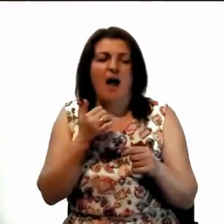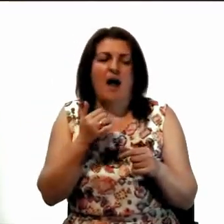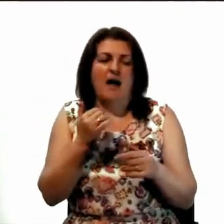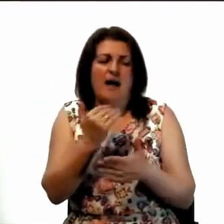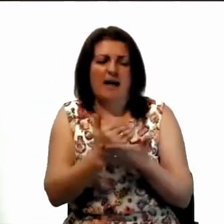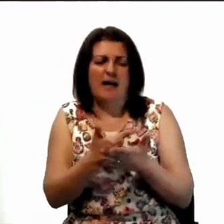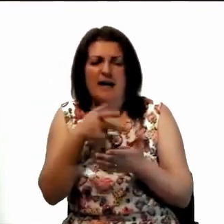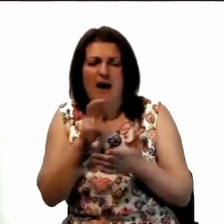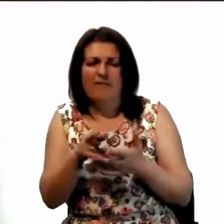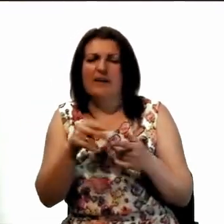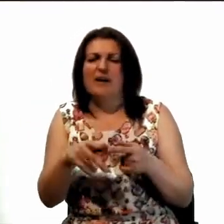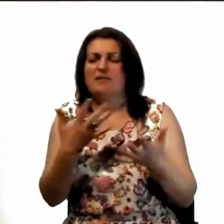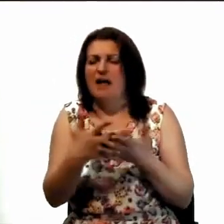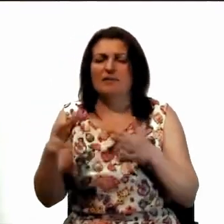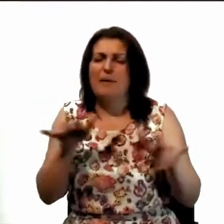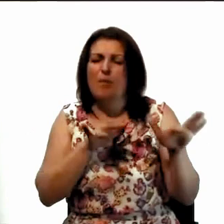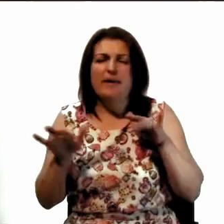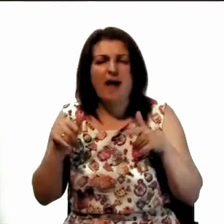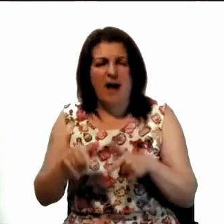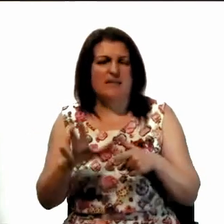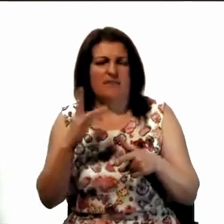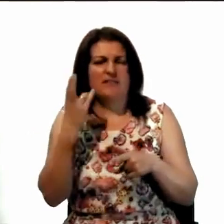графику церковных мероприятий.